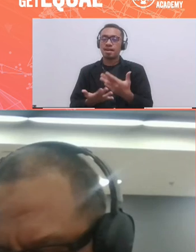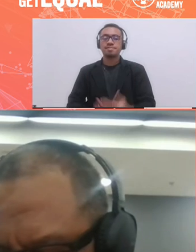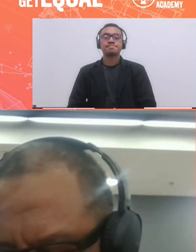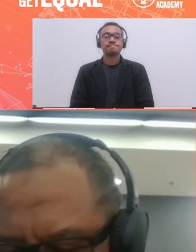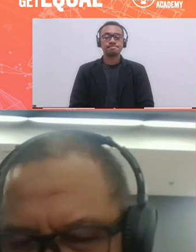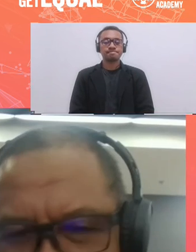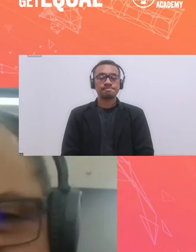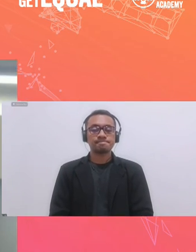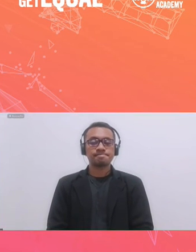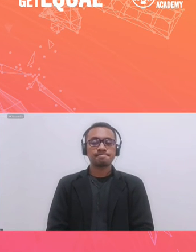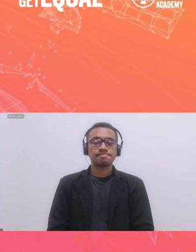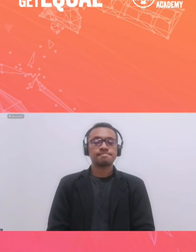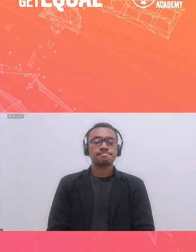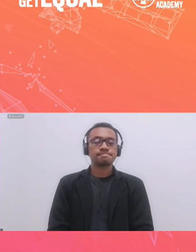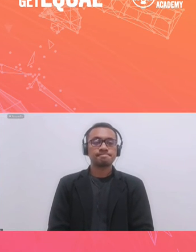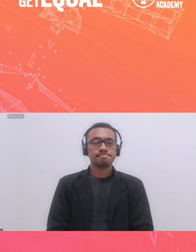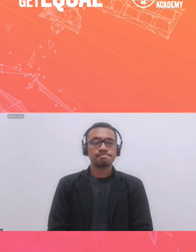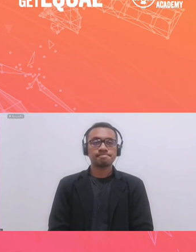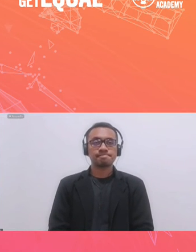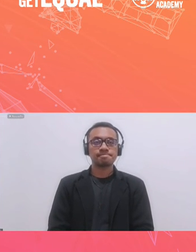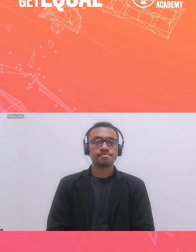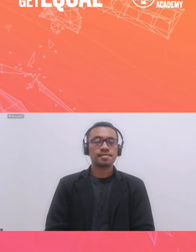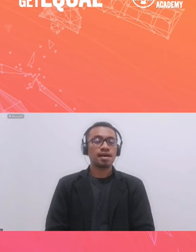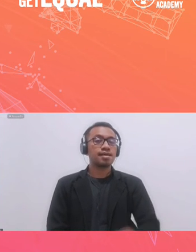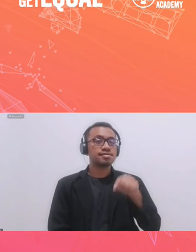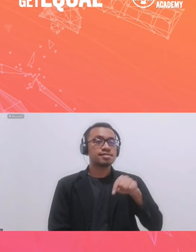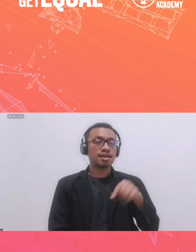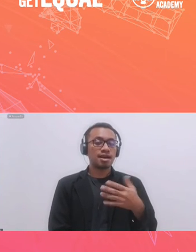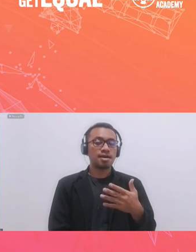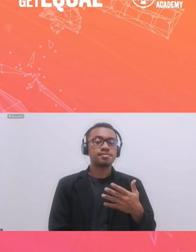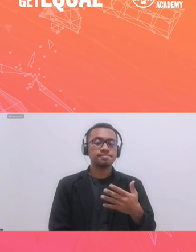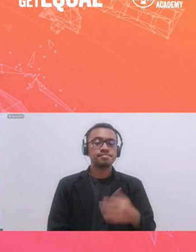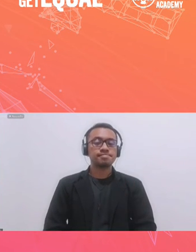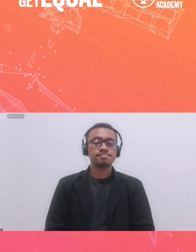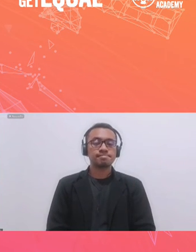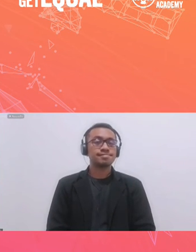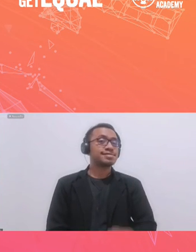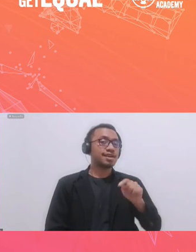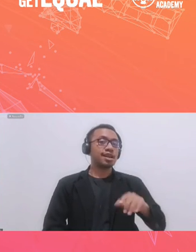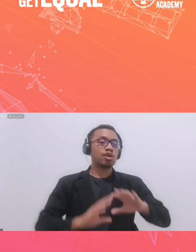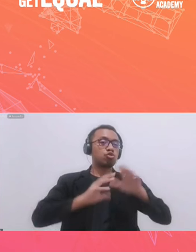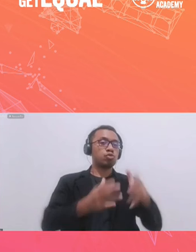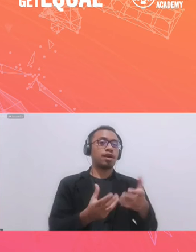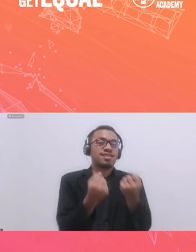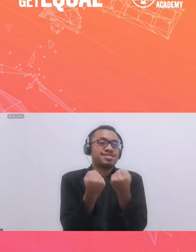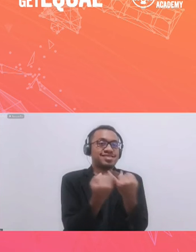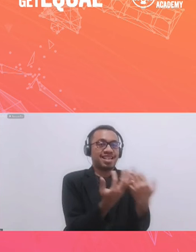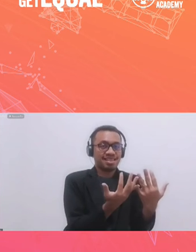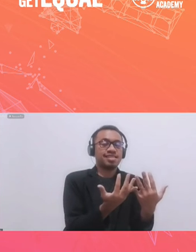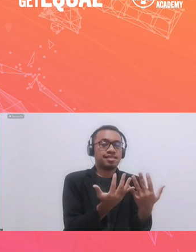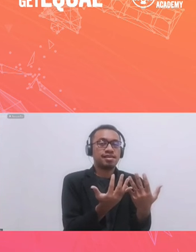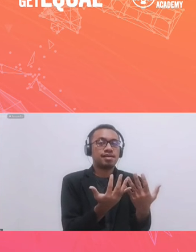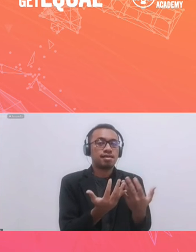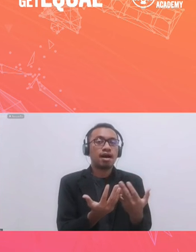Mbak, kita saat ini kan berada di dunia digital ini. Jadi apalagi dengan adanya pandemi